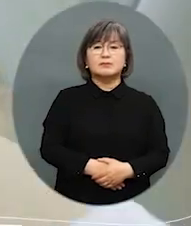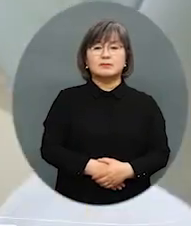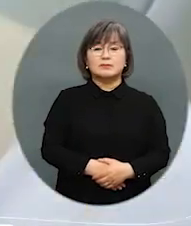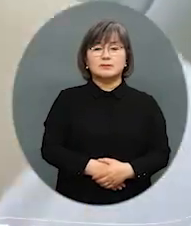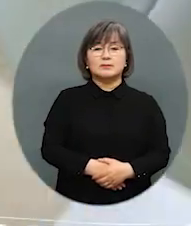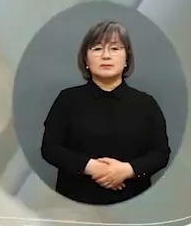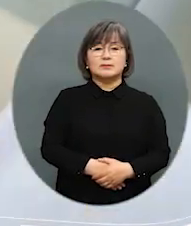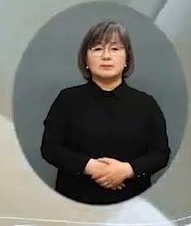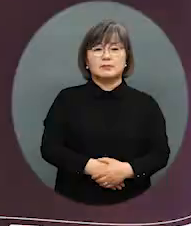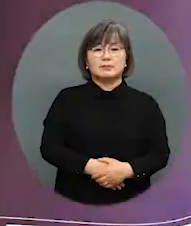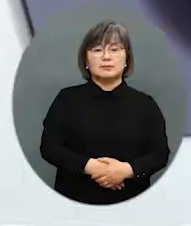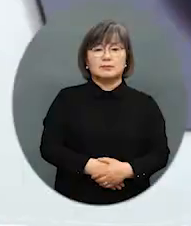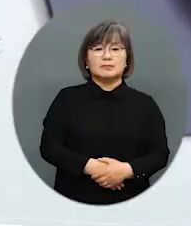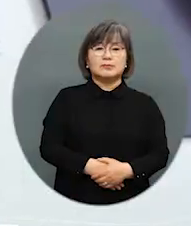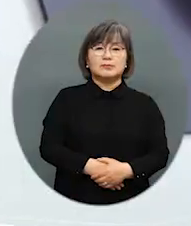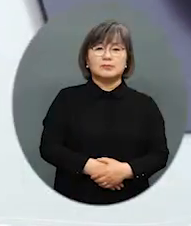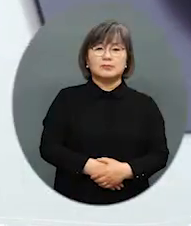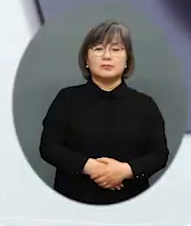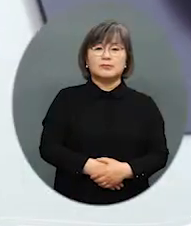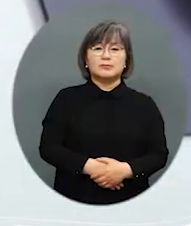알겠습니다.